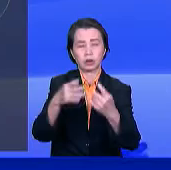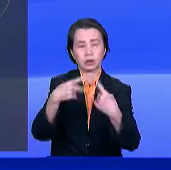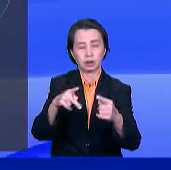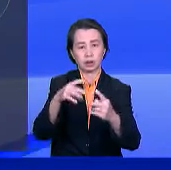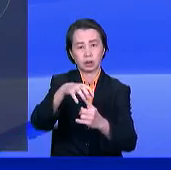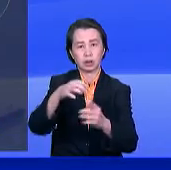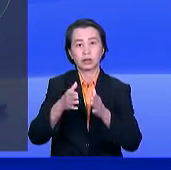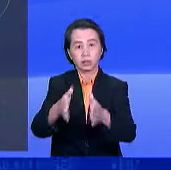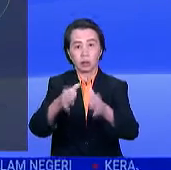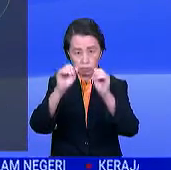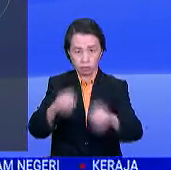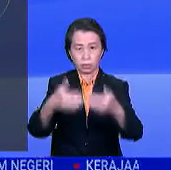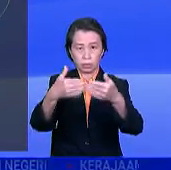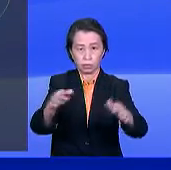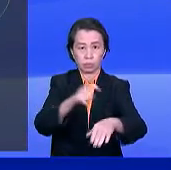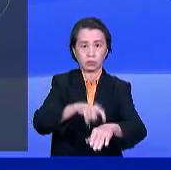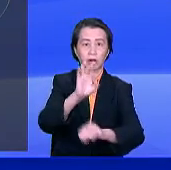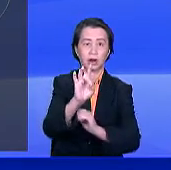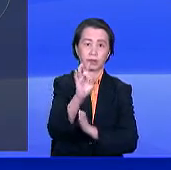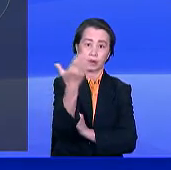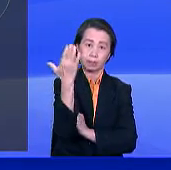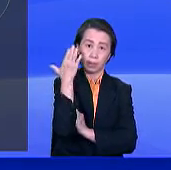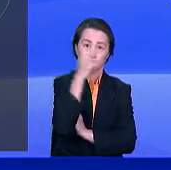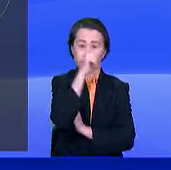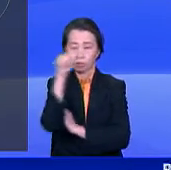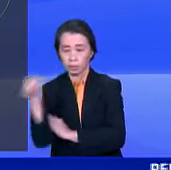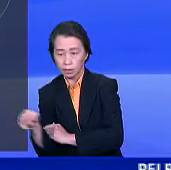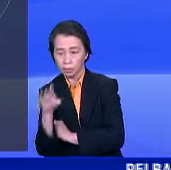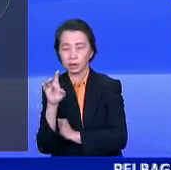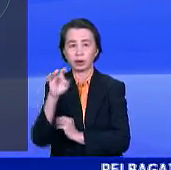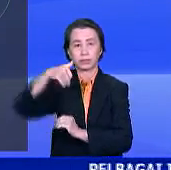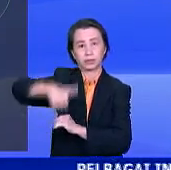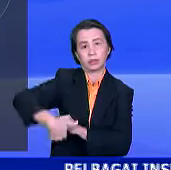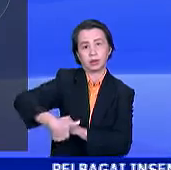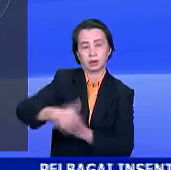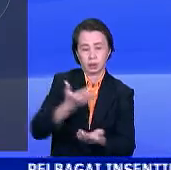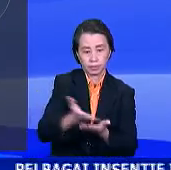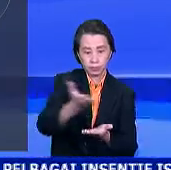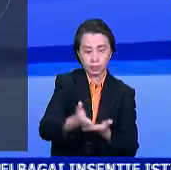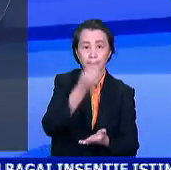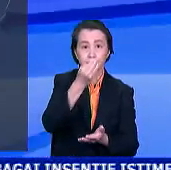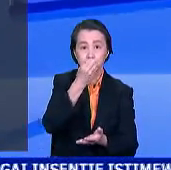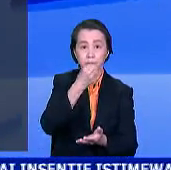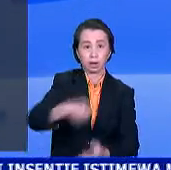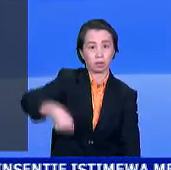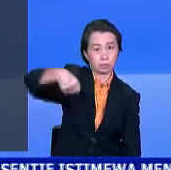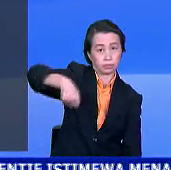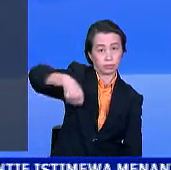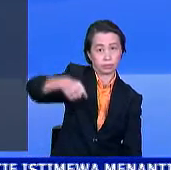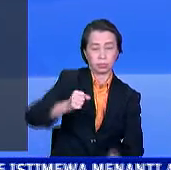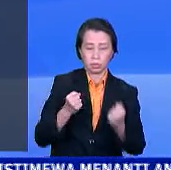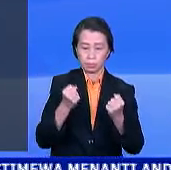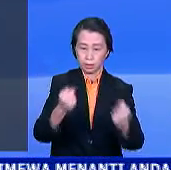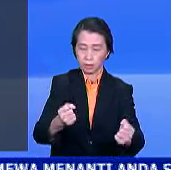tepi jalan dibenarkan beroperasi antara 8 pagi hingga 8 malam. Pembelian makanan secara bawa pulang, pandu lalu